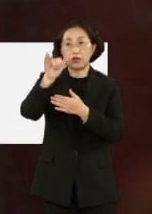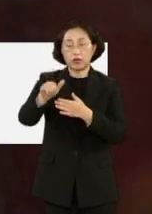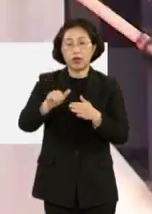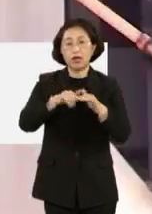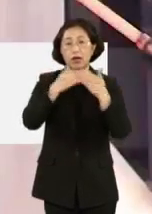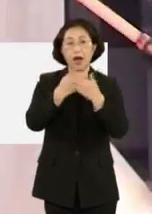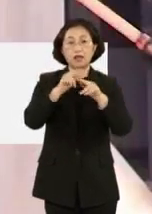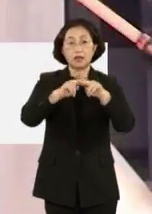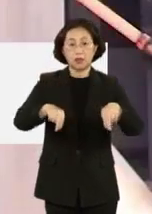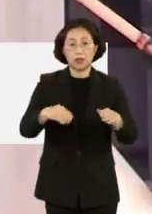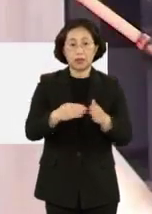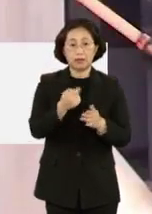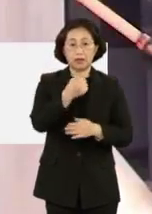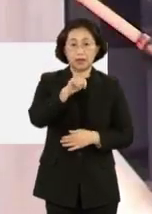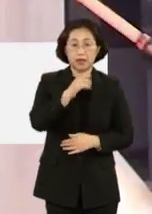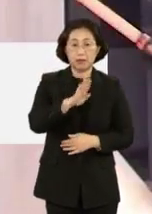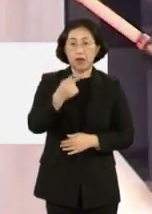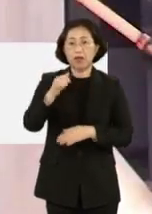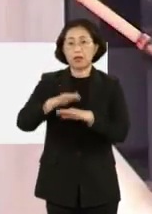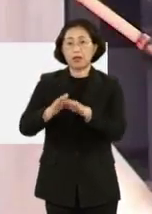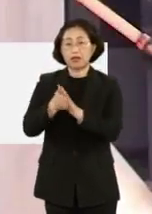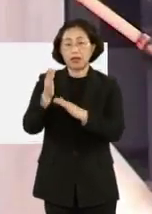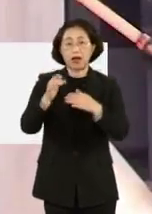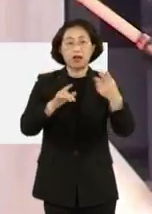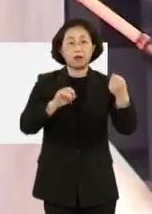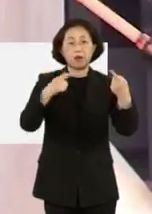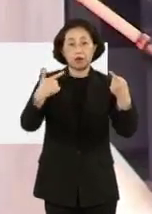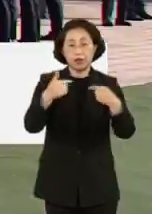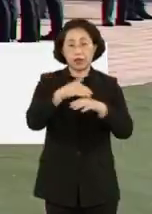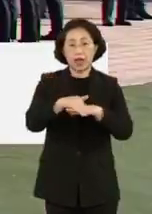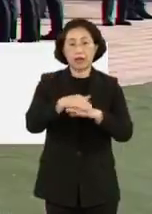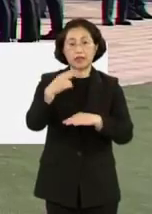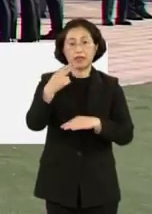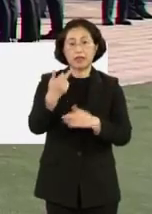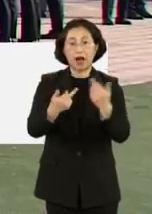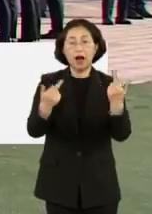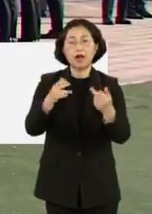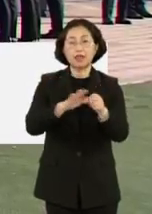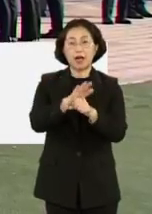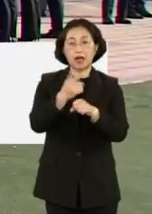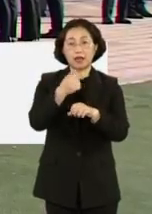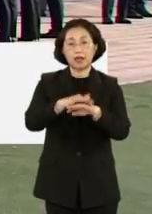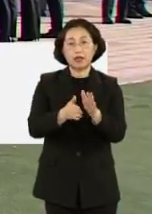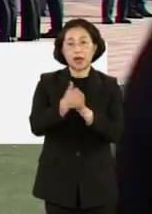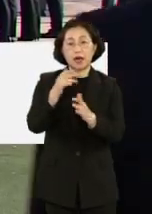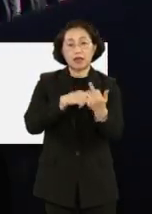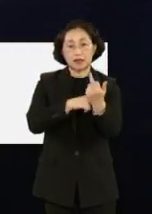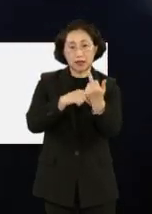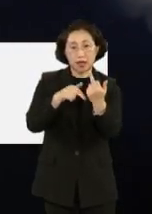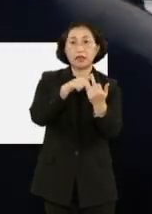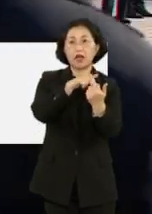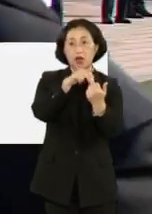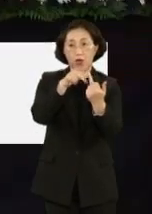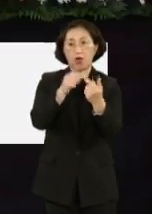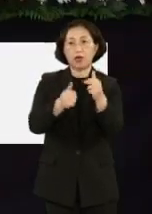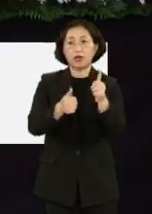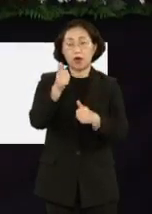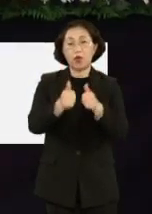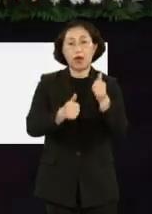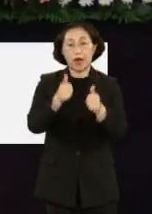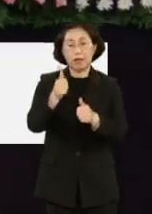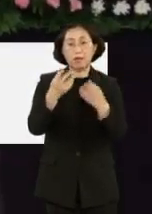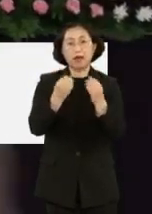취소됐습니다. TJB와 대전시가 오는 6일 예정했던 산사랑 대전사랑 등산대회는 애도 분위기와 대형